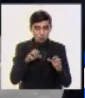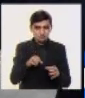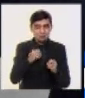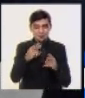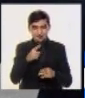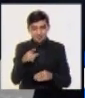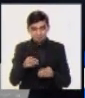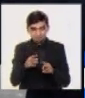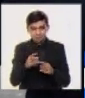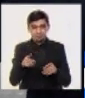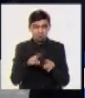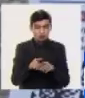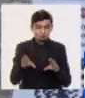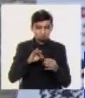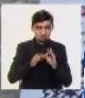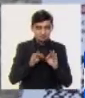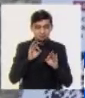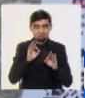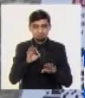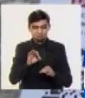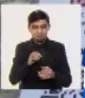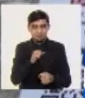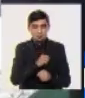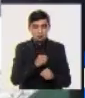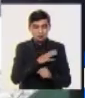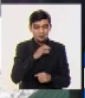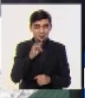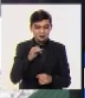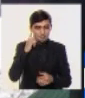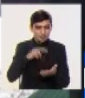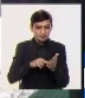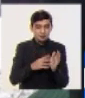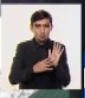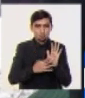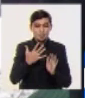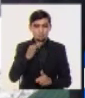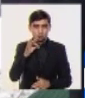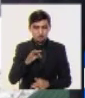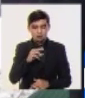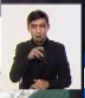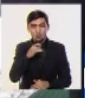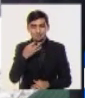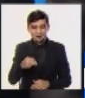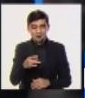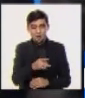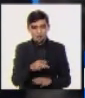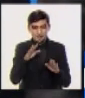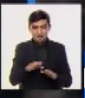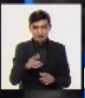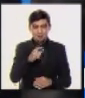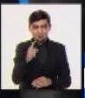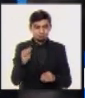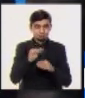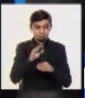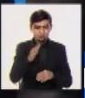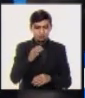пользования природным газом и провели разъяснительную работу. Планируется, что 95% населения Курдайского района будет обеспечено природным